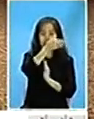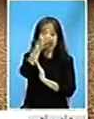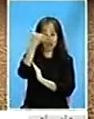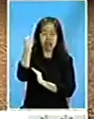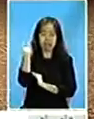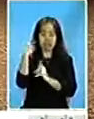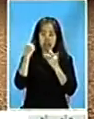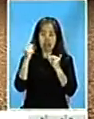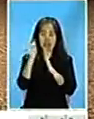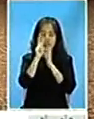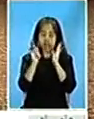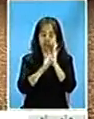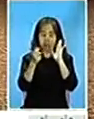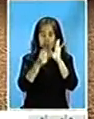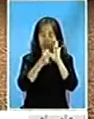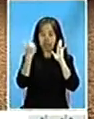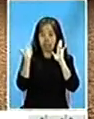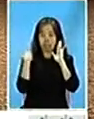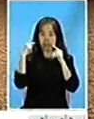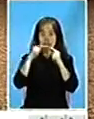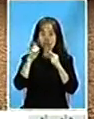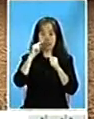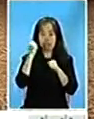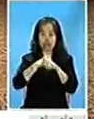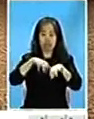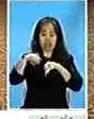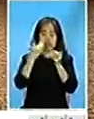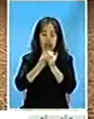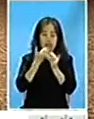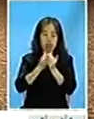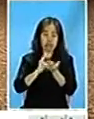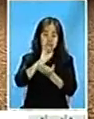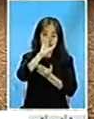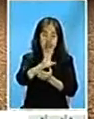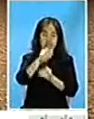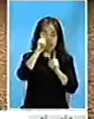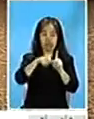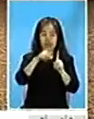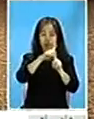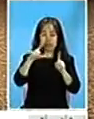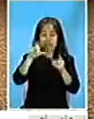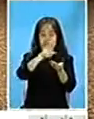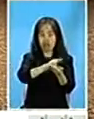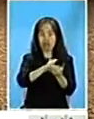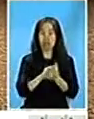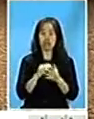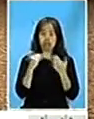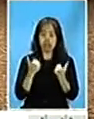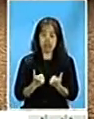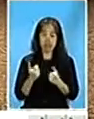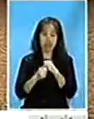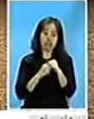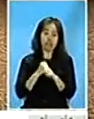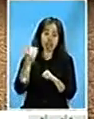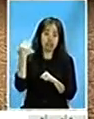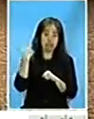ายดังกล่าวก็มีการบัญญัติไว้ว่าให้มีการจัดสรรงบประมาณประเดิมเนี่ย 1,000 ล้านบาทปรากฏว่าปีที่แล้วรัฐ